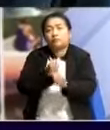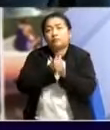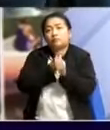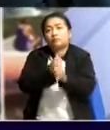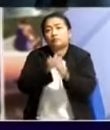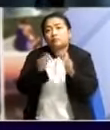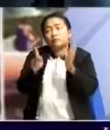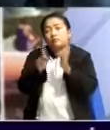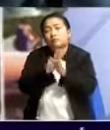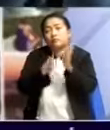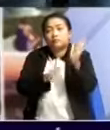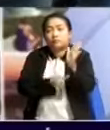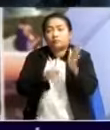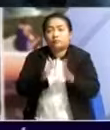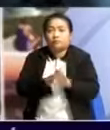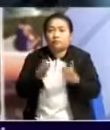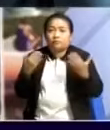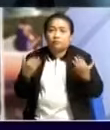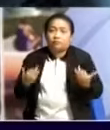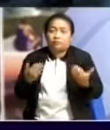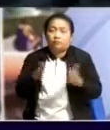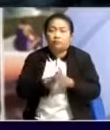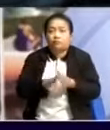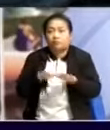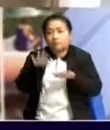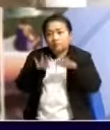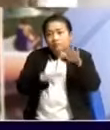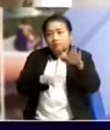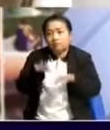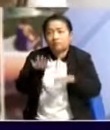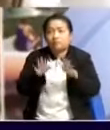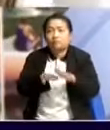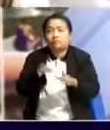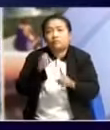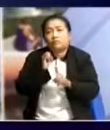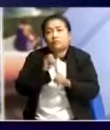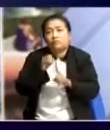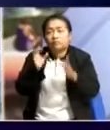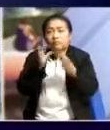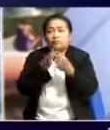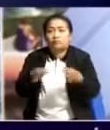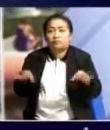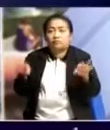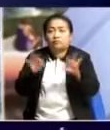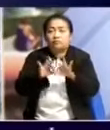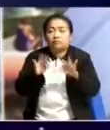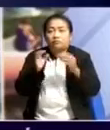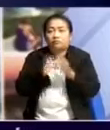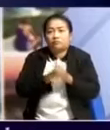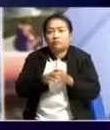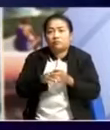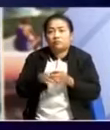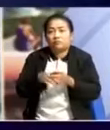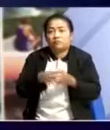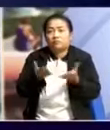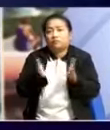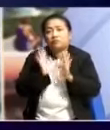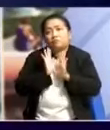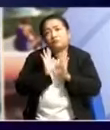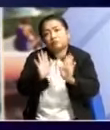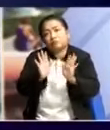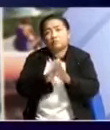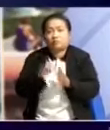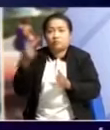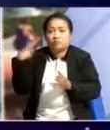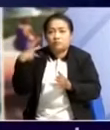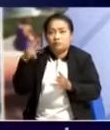อีกหนึ่งอุทาหรณ์สอนใจในยุคโซเชียลแบบนี้เลยจริงๆค่ะ แล้วที่สำคัญเลยเนี่ยนะเขาเอาผลประโยชน์มาล่อมาล่อล